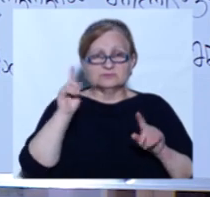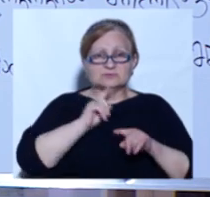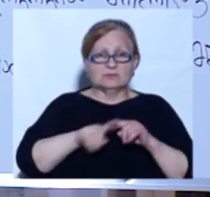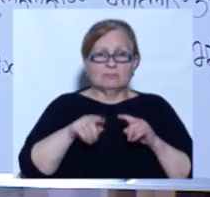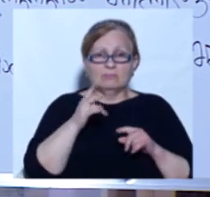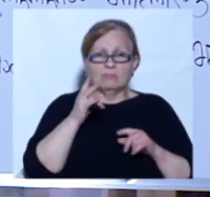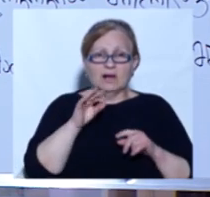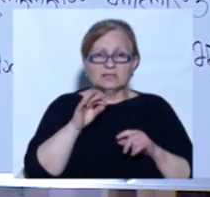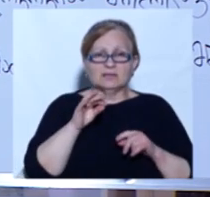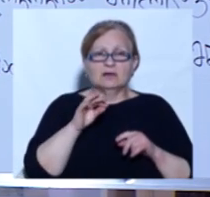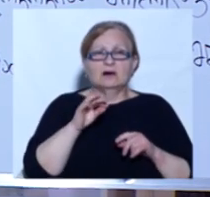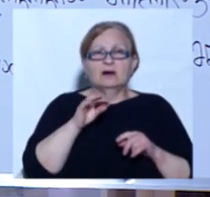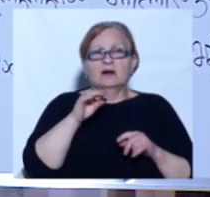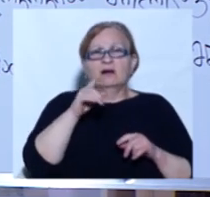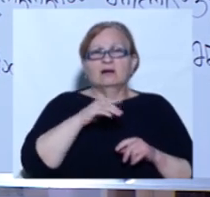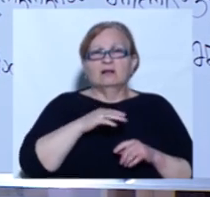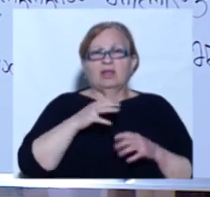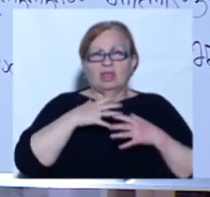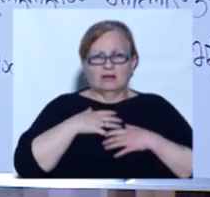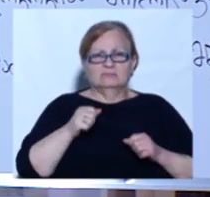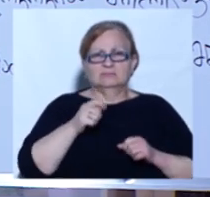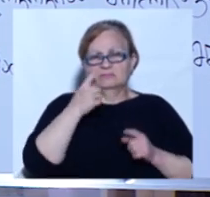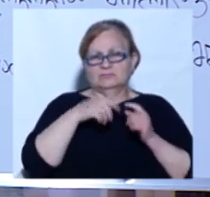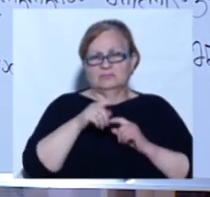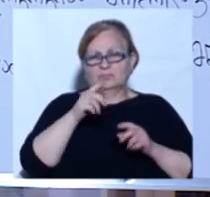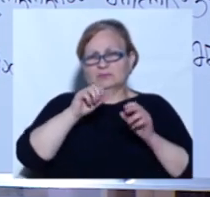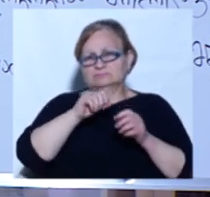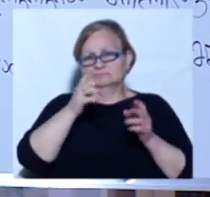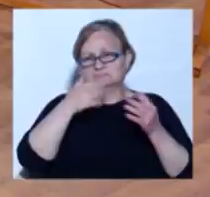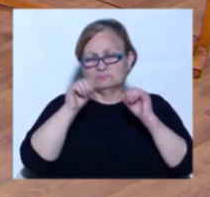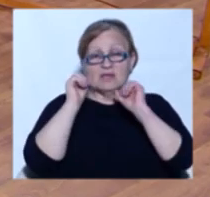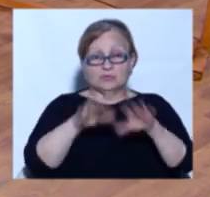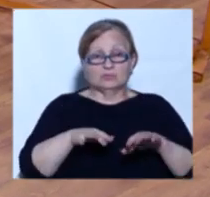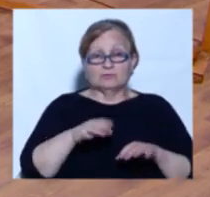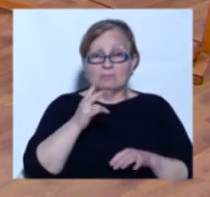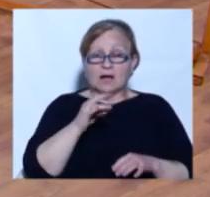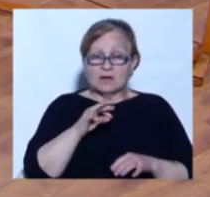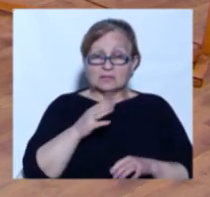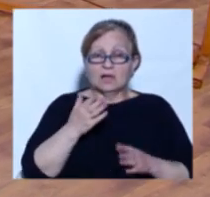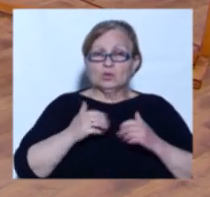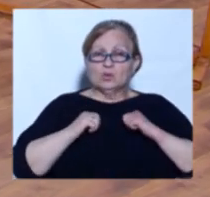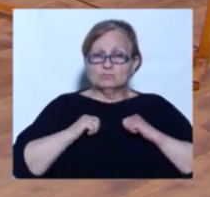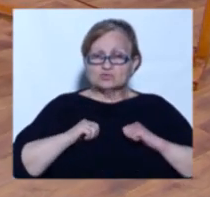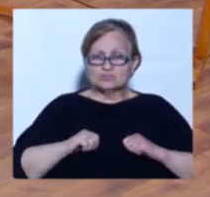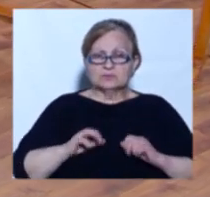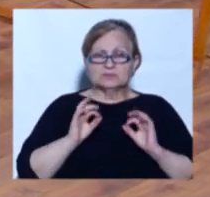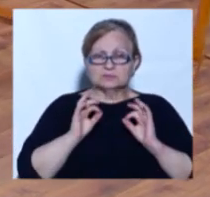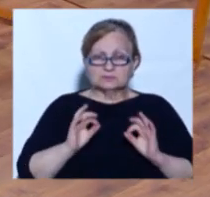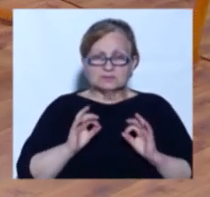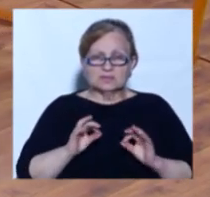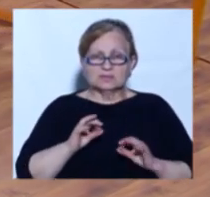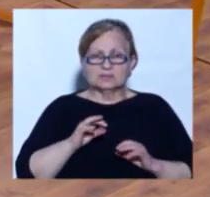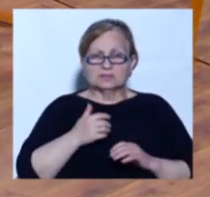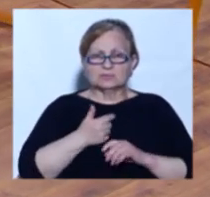უნებისყოფობამ შეგაჩეროს ან სხვა გზას დაადგე, მაგრამ თუ შვიდად ნელა